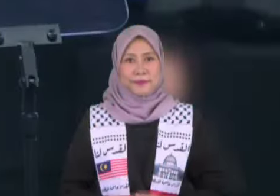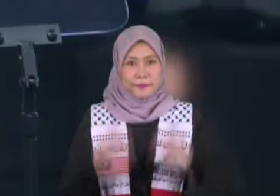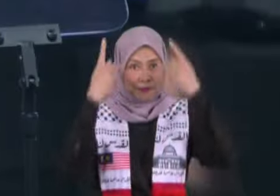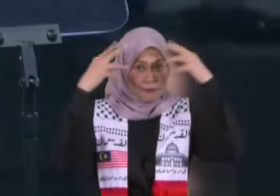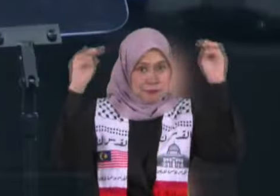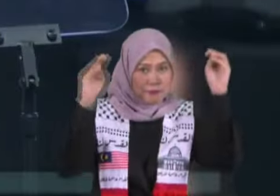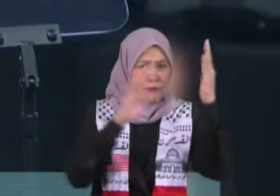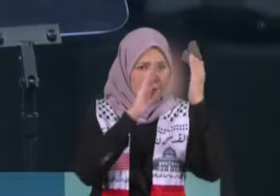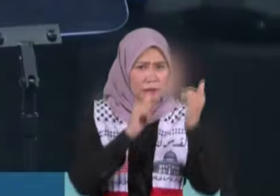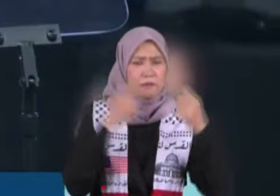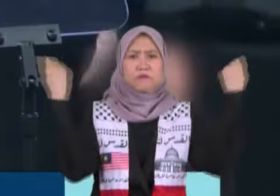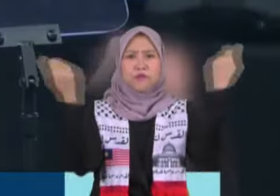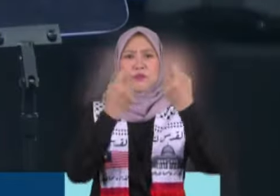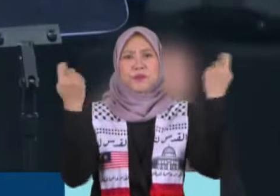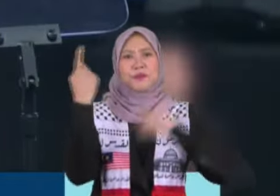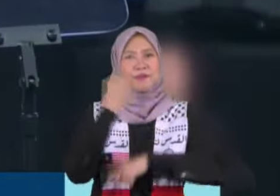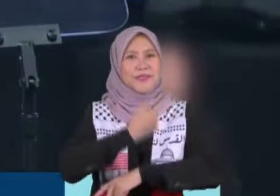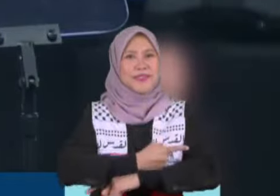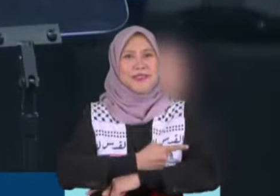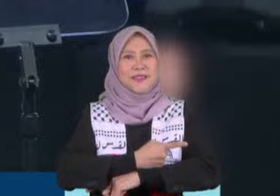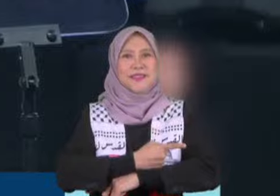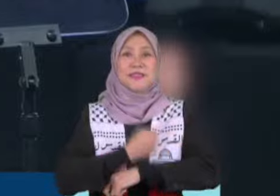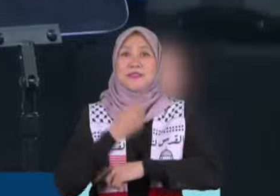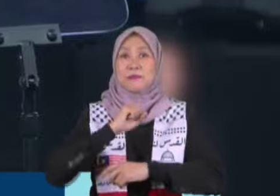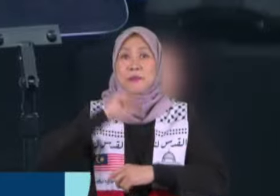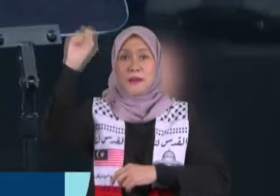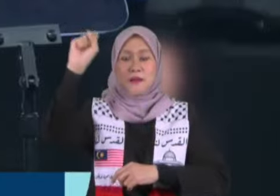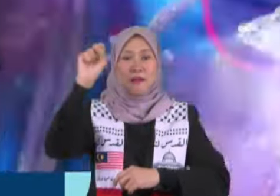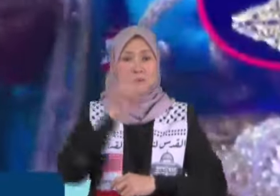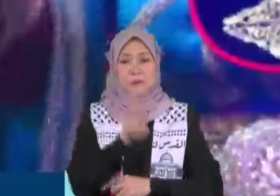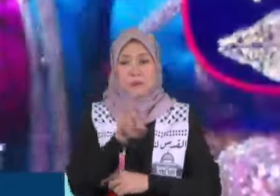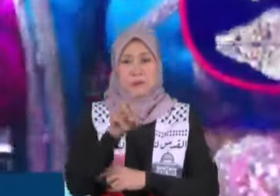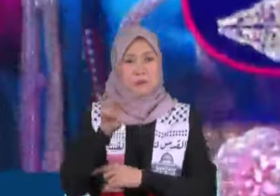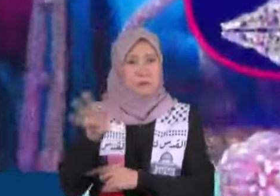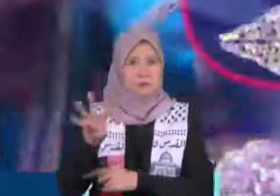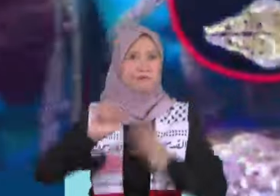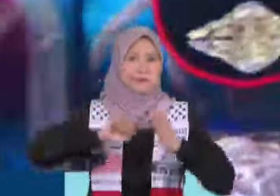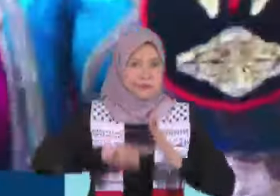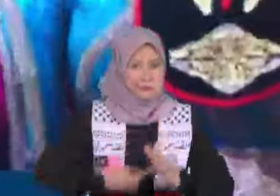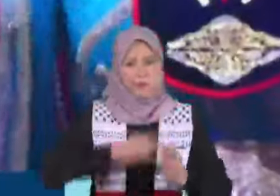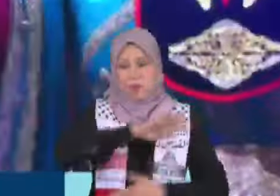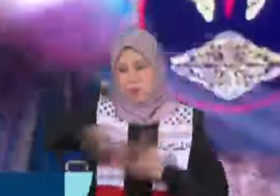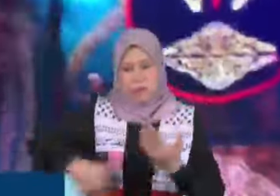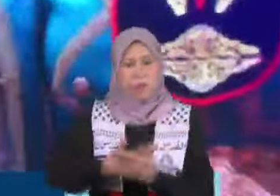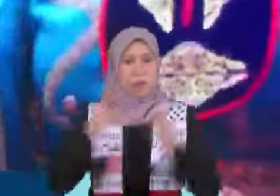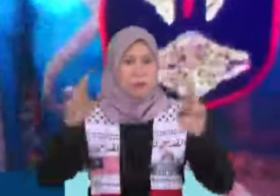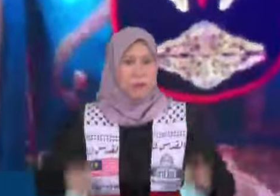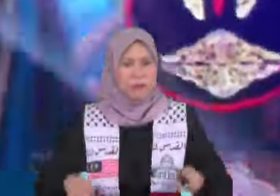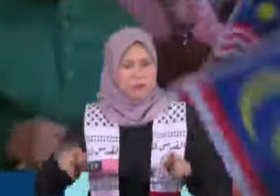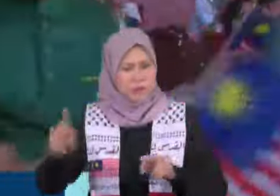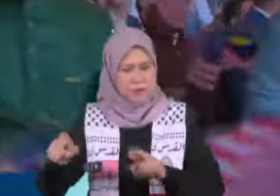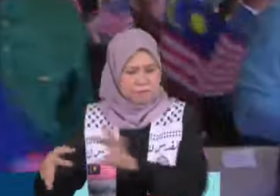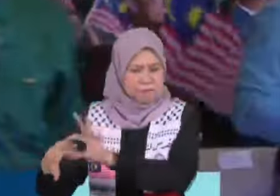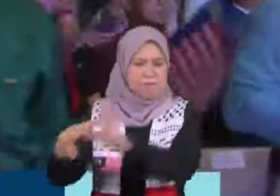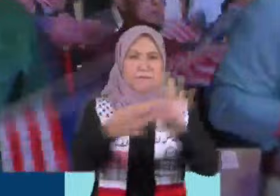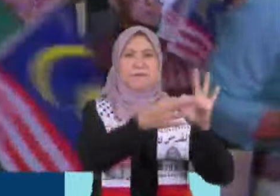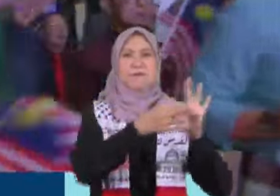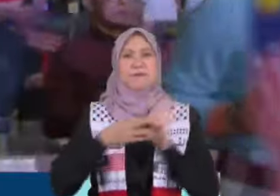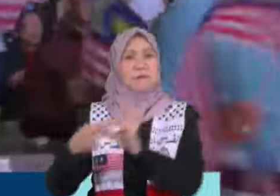Perdana Menteri berharap sambutan Hari Kebangsaan 2024 dimanfaatkan sebagai permulaan untuk semua rakyat berpaut antara satu sama